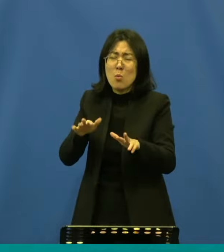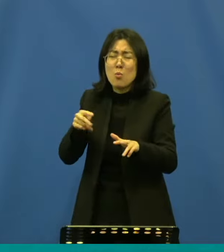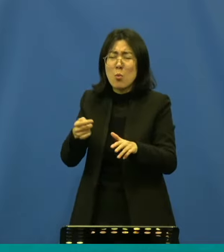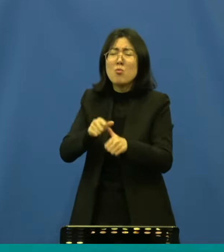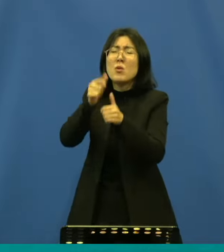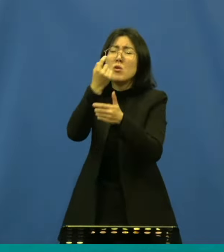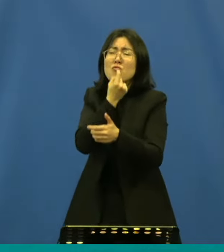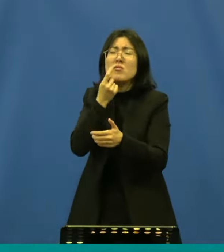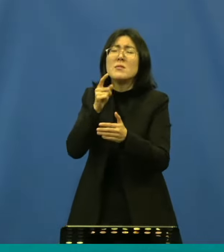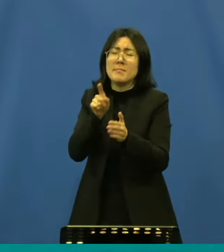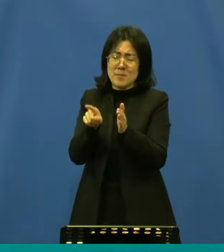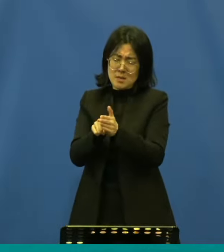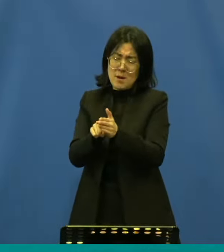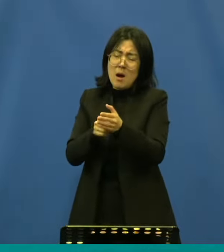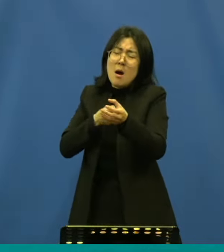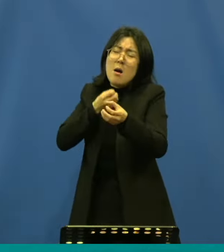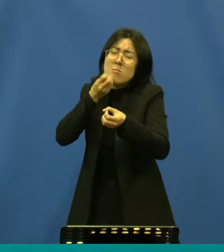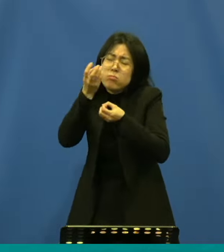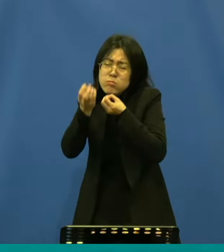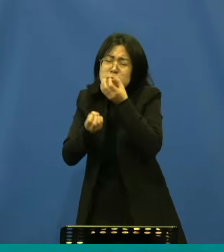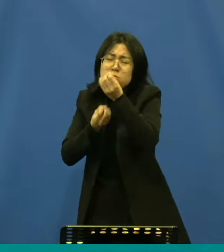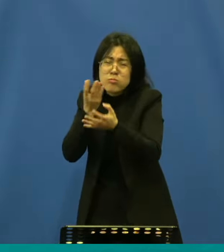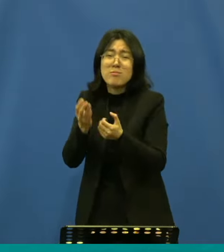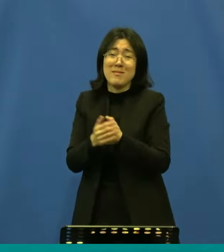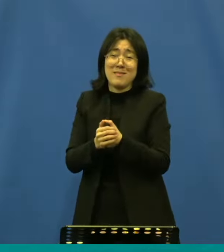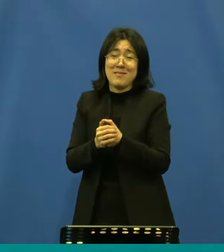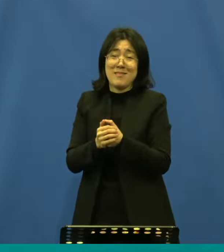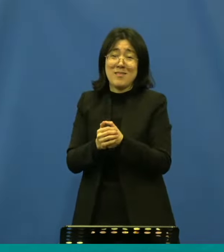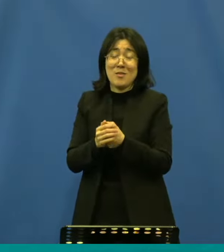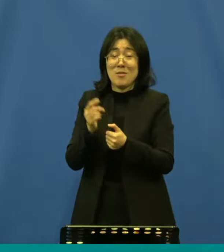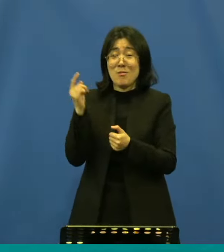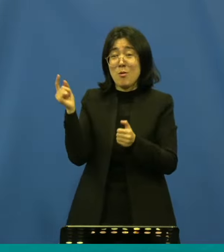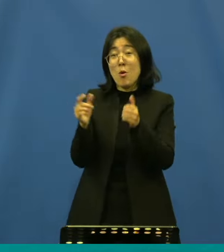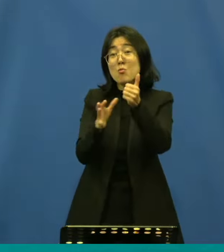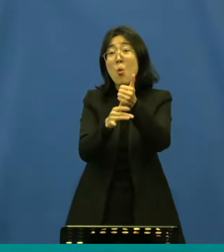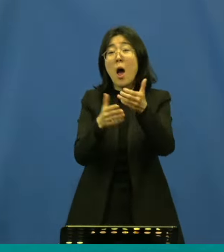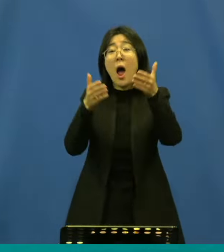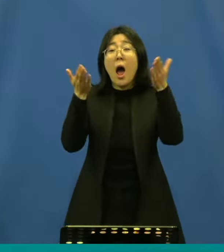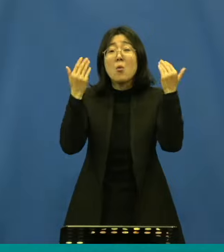뱃속에서. 그래서 명색이 수중신학교 출신입니다.